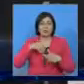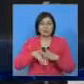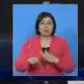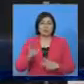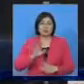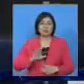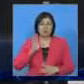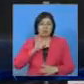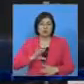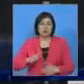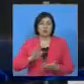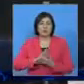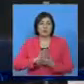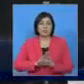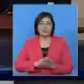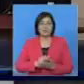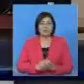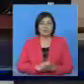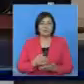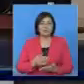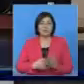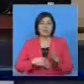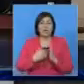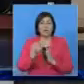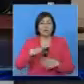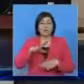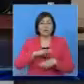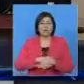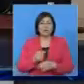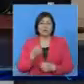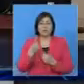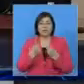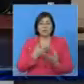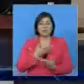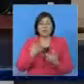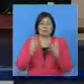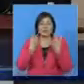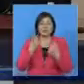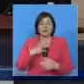мұнай өнімдермен ластану деңгейінің айтарлықтай асып кету фактілері анықталмаған хабарлады.